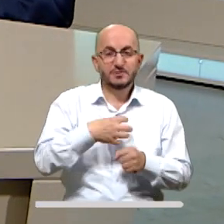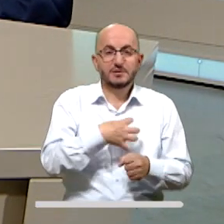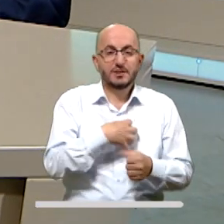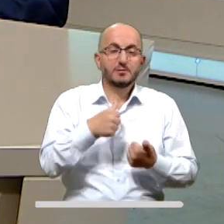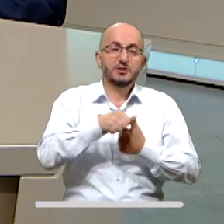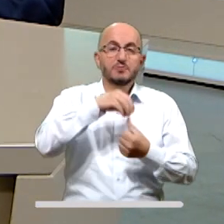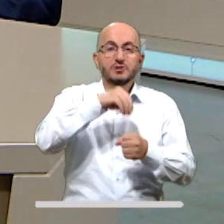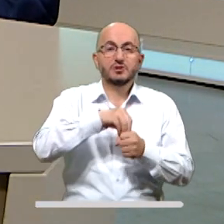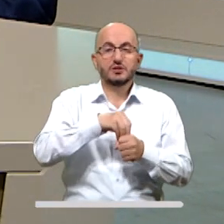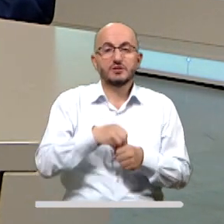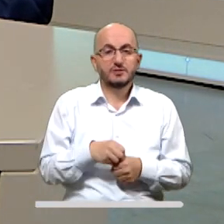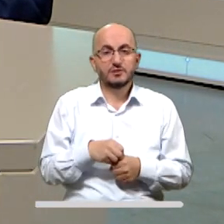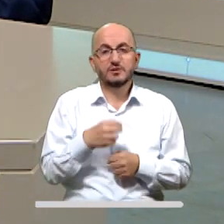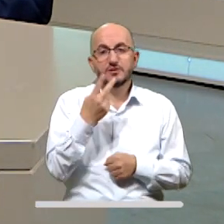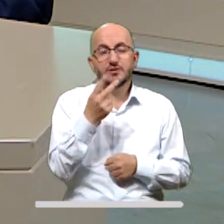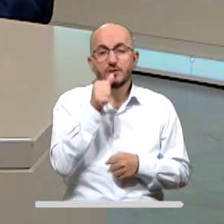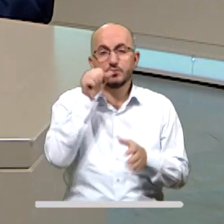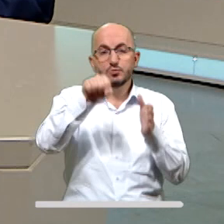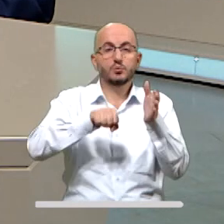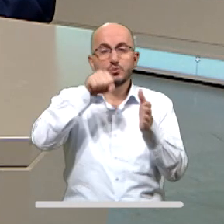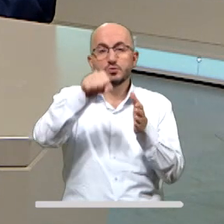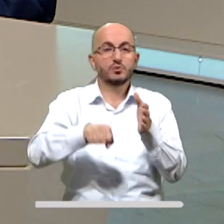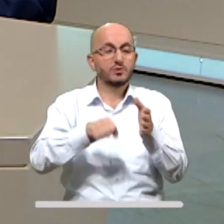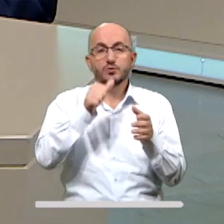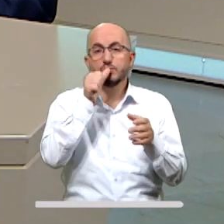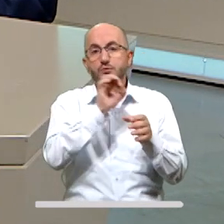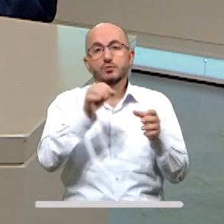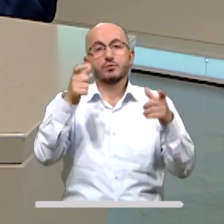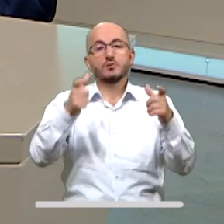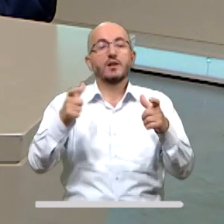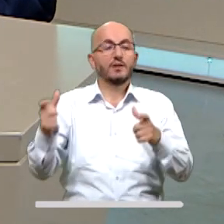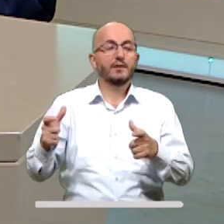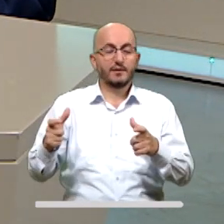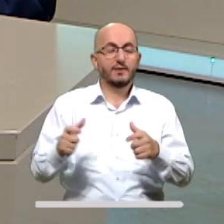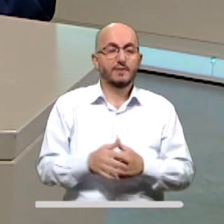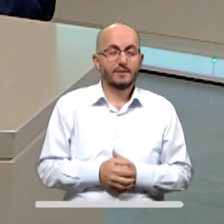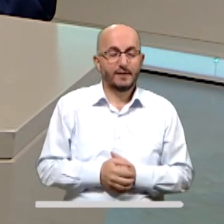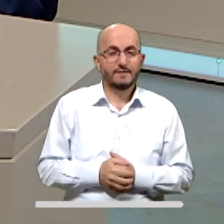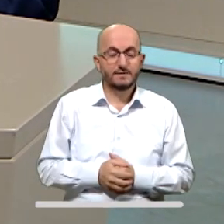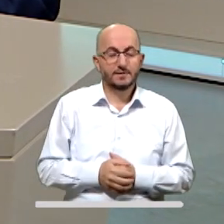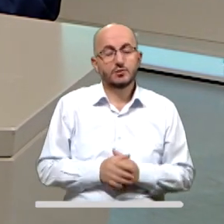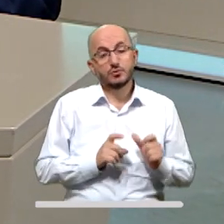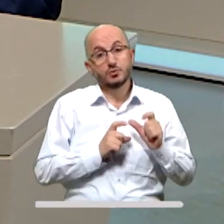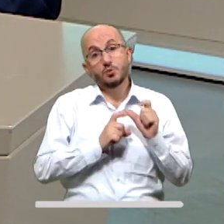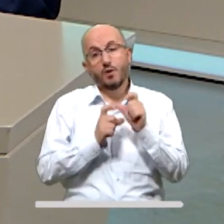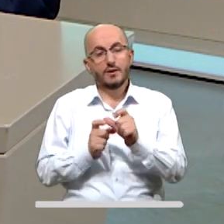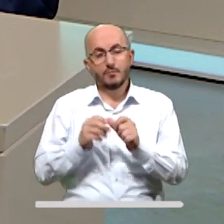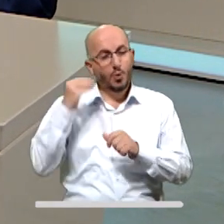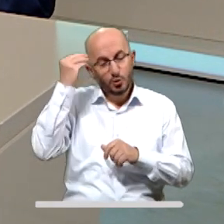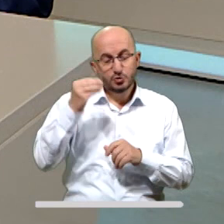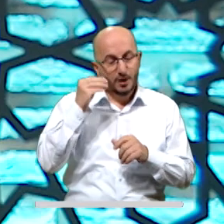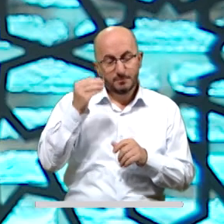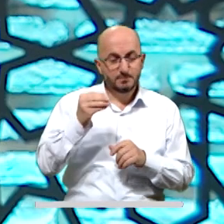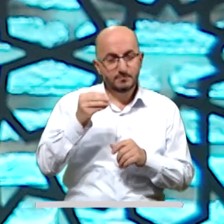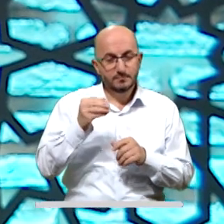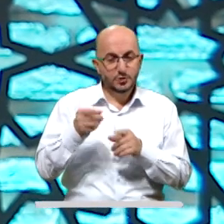için 2 tane su kuyusu. Susuz bir yerlere. Evet. Yani, söyleyelim. Hocam